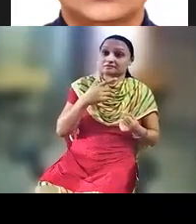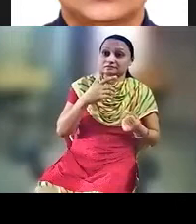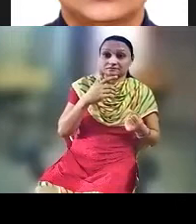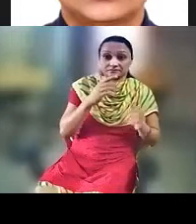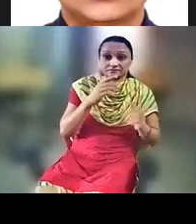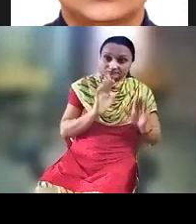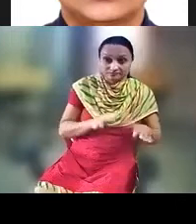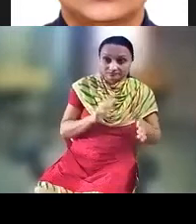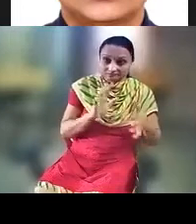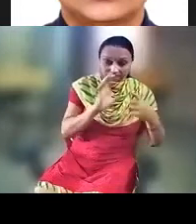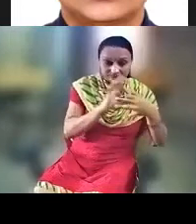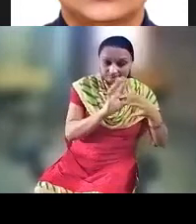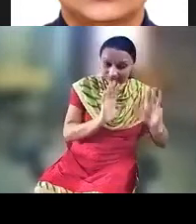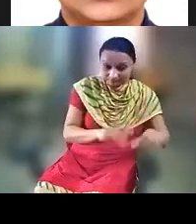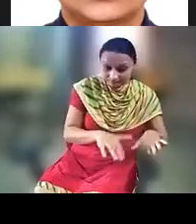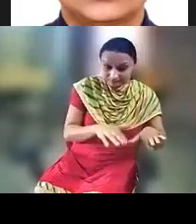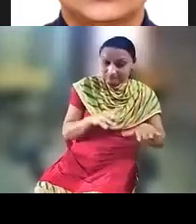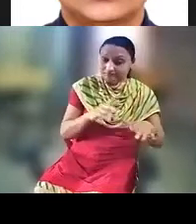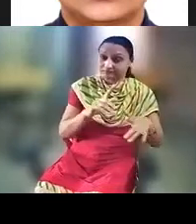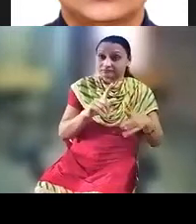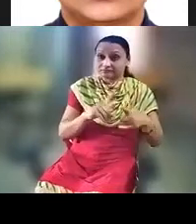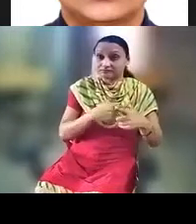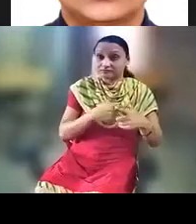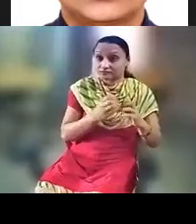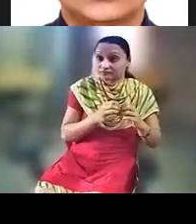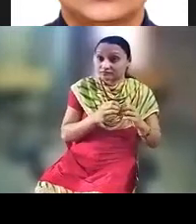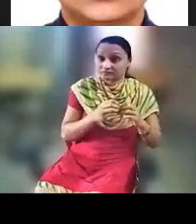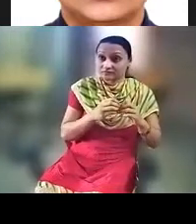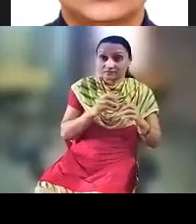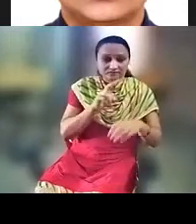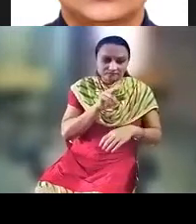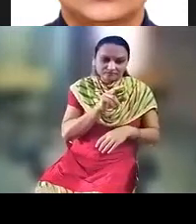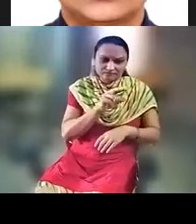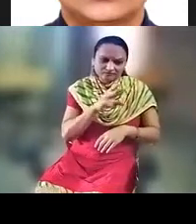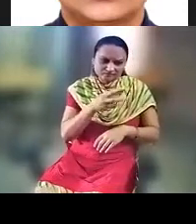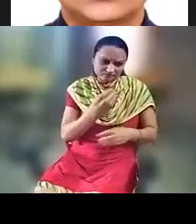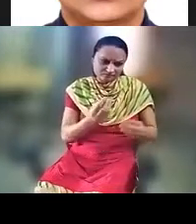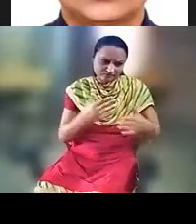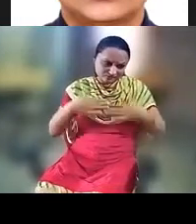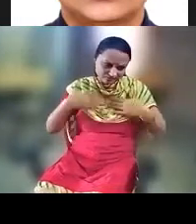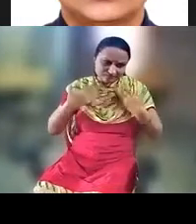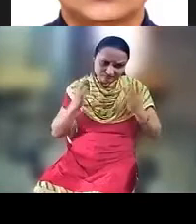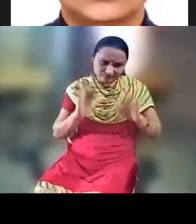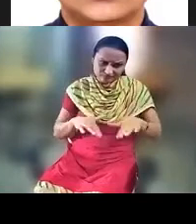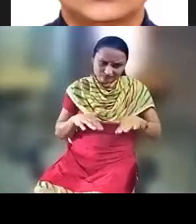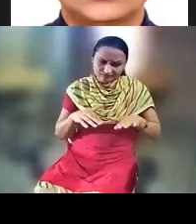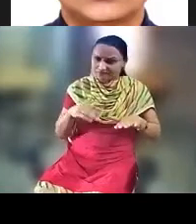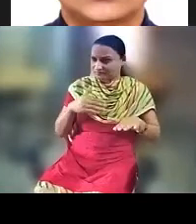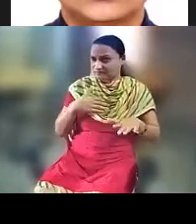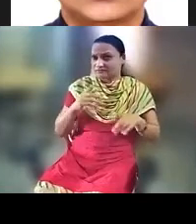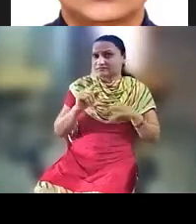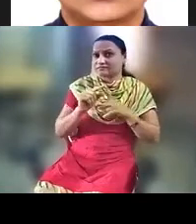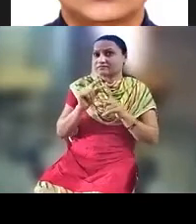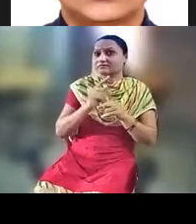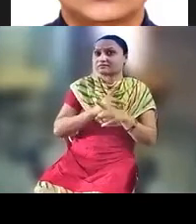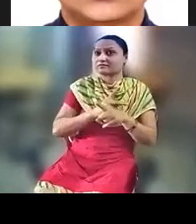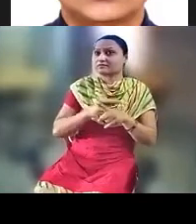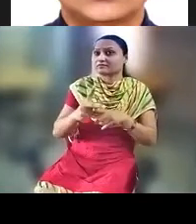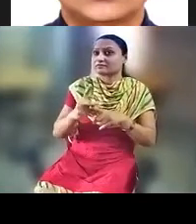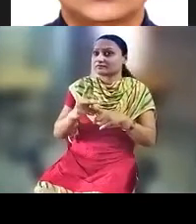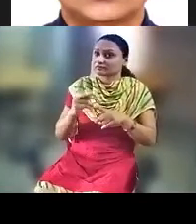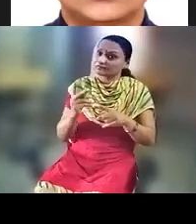साथ जुड़ा हुआ है, क्या हमें वो कोई तरह का मीनिंग हैप्पीनेस देता है, उससे हम प्रोफेशनली एनरिच्ड फील करते